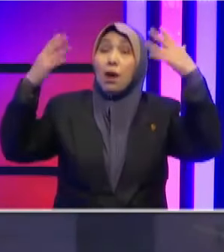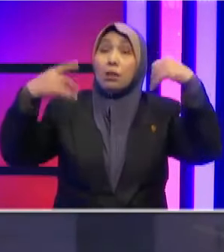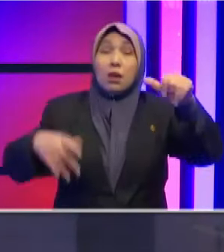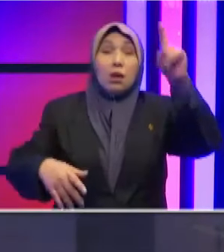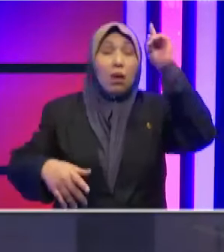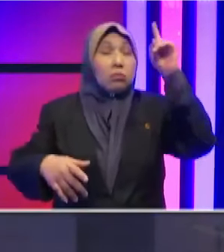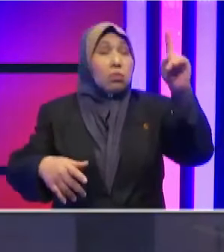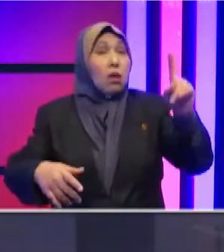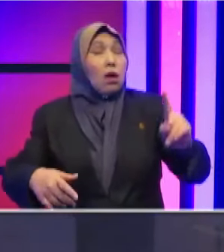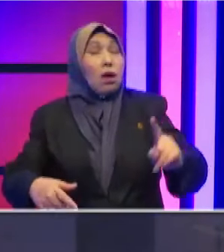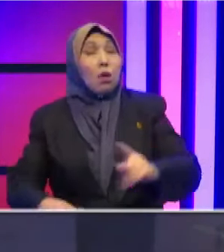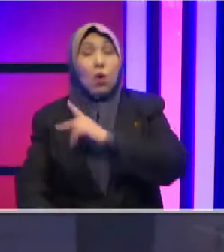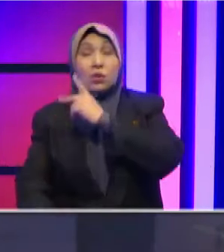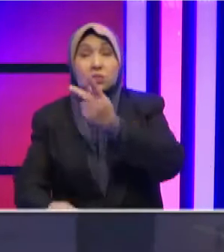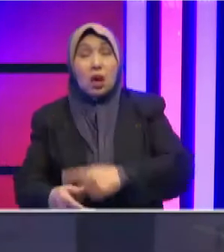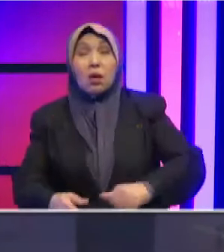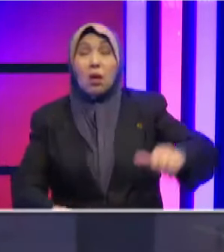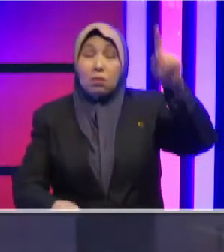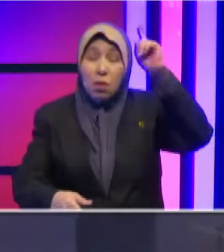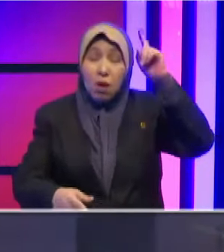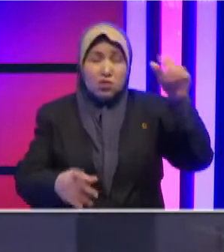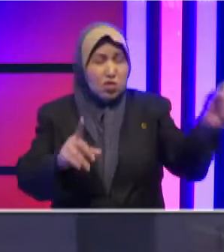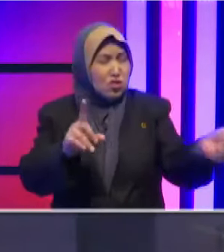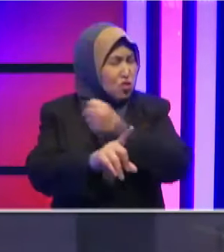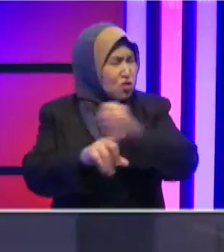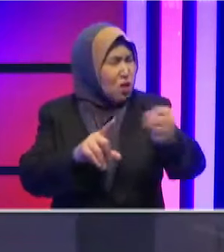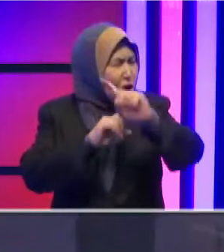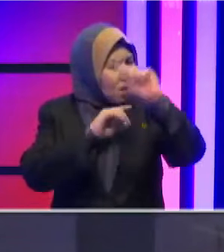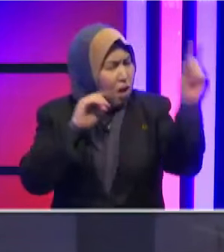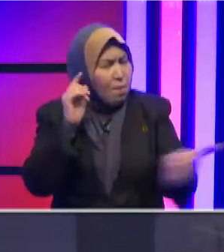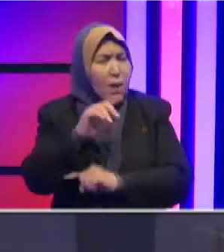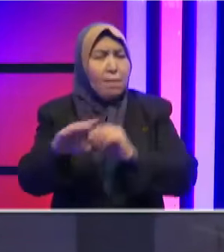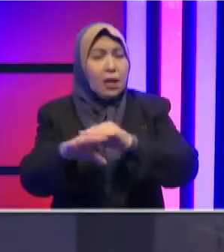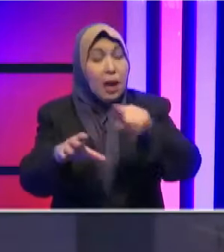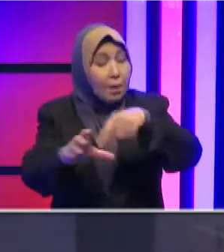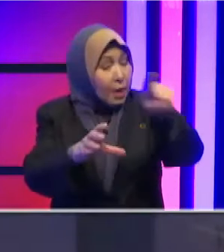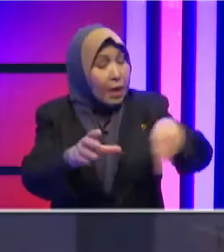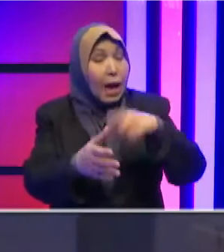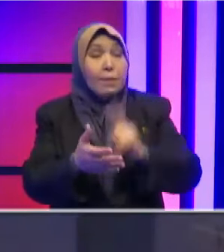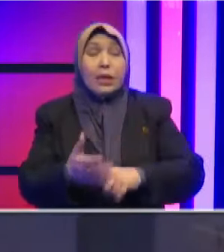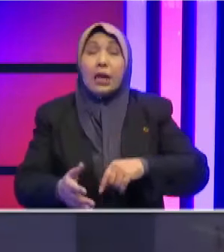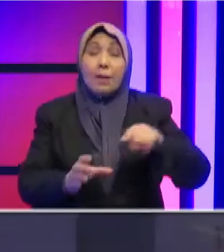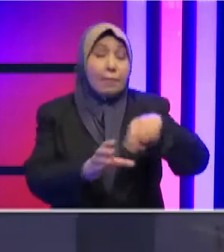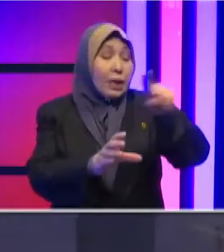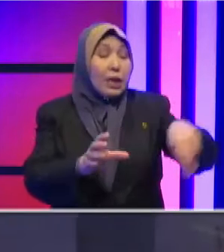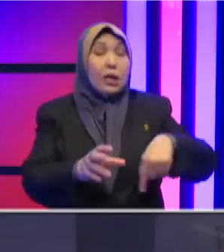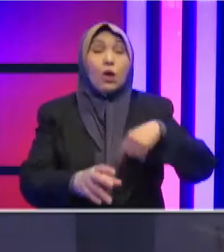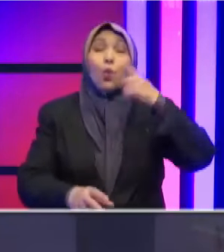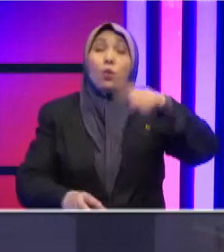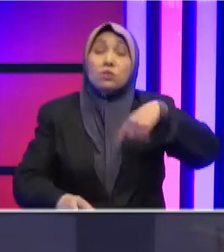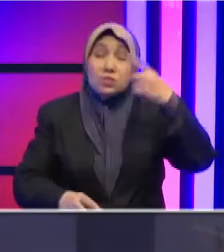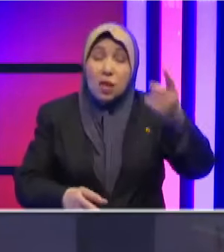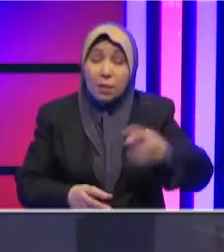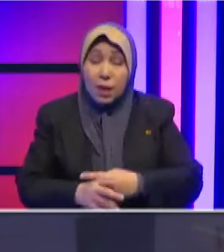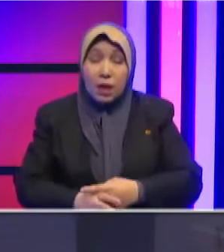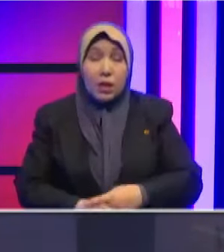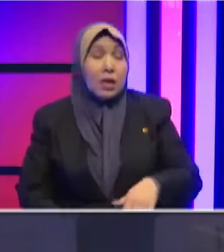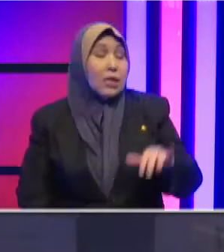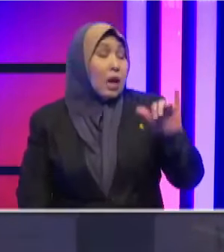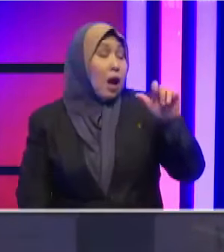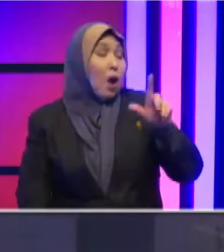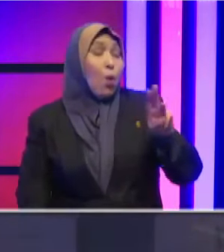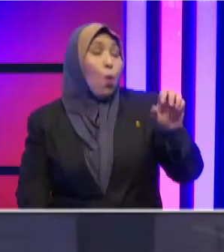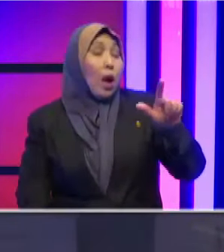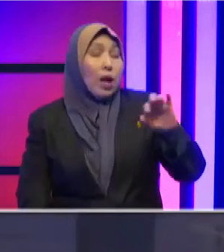siksaan yang diberikan oleh Allah Subhanahu Wa Ta'Ala kepada mereka apa yang mereka ucapkan ia wailana